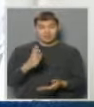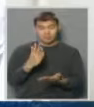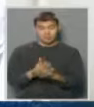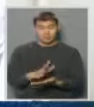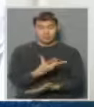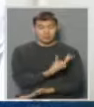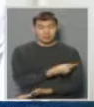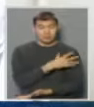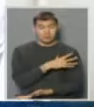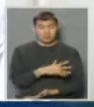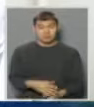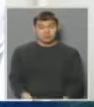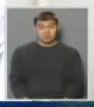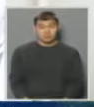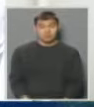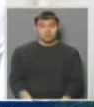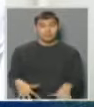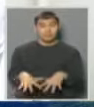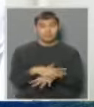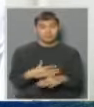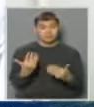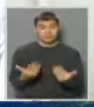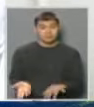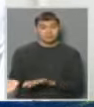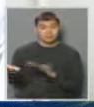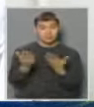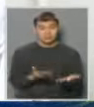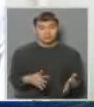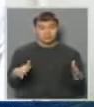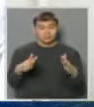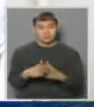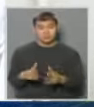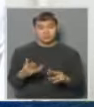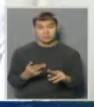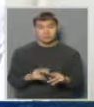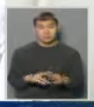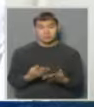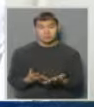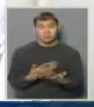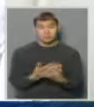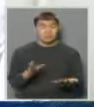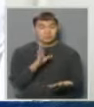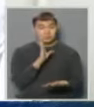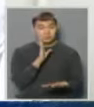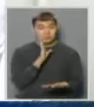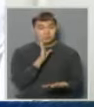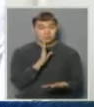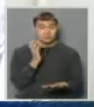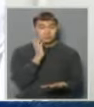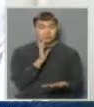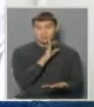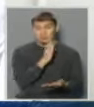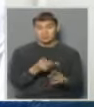бар. Соны өзімнің қалқымда мен шақырамын. Үйлерлеріңізде жаңа келіндеріңіз бар жүкті, немере балаларыңыз